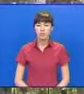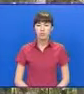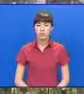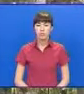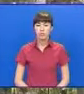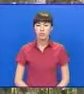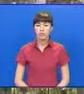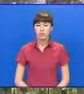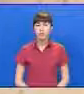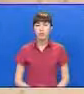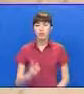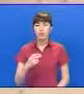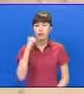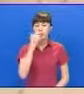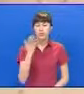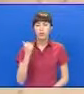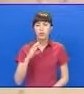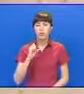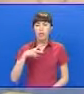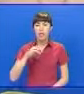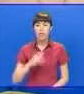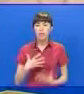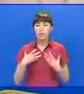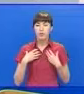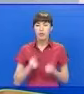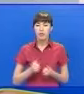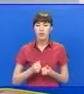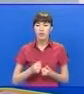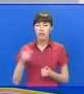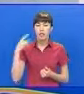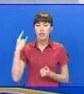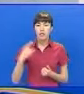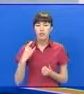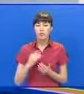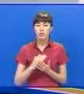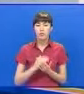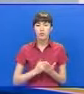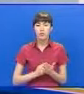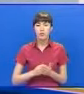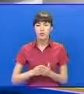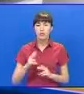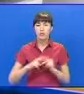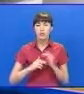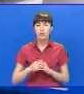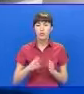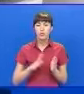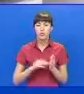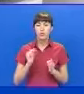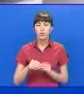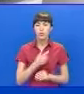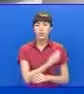Бұл осыдан 2 жыл бұрын Саламатты Қазақстан бағдарламасы бойынша еңсеттік деген емхана. Қазір 9000-ға жуық халыққа медициналық көмек